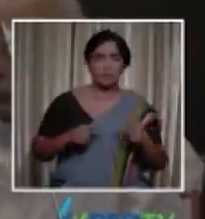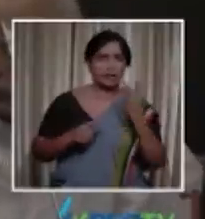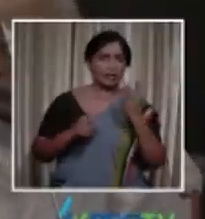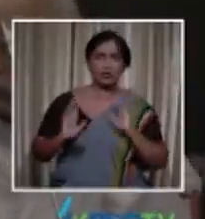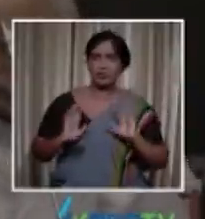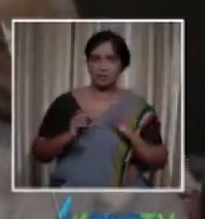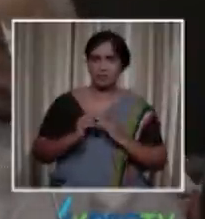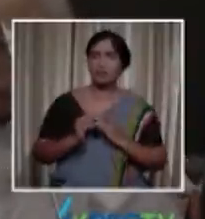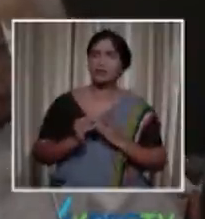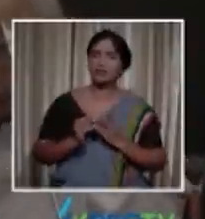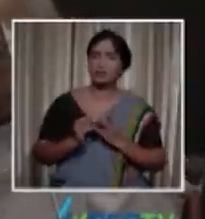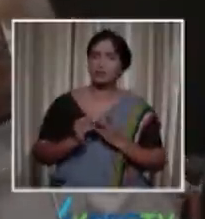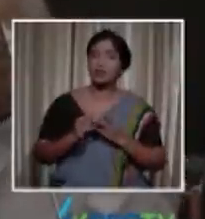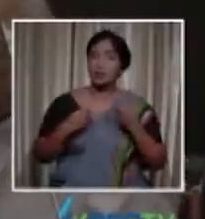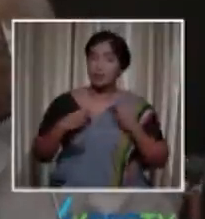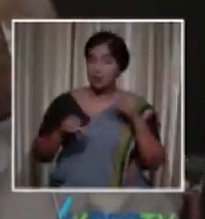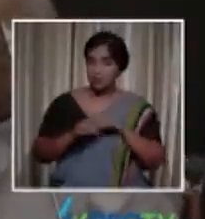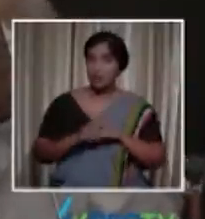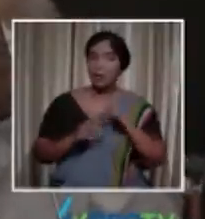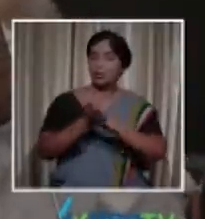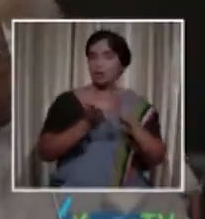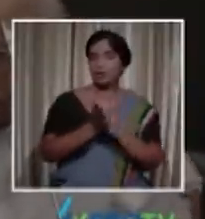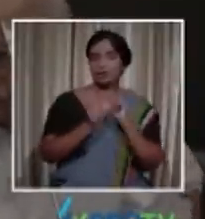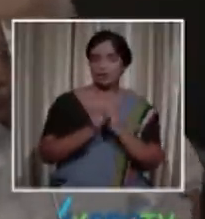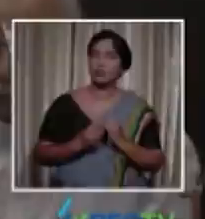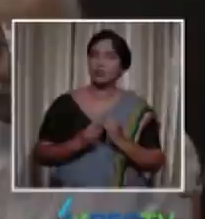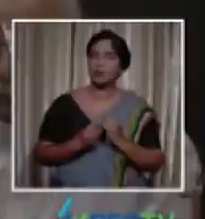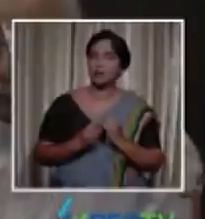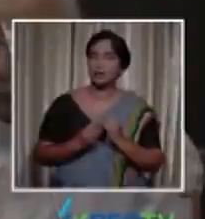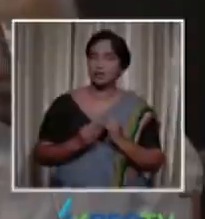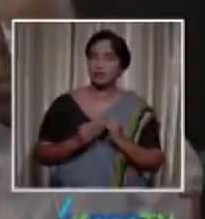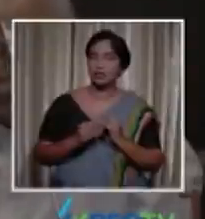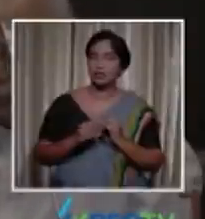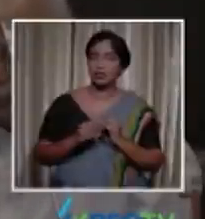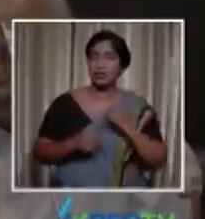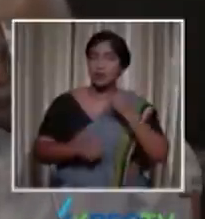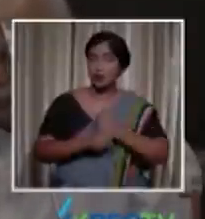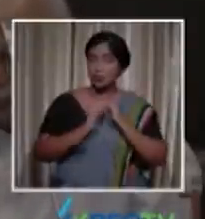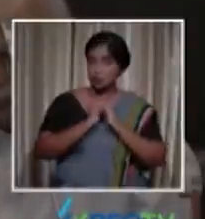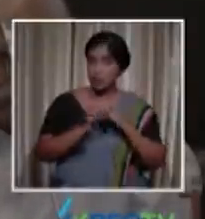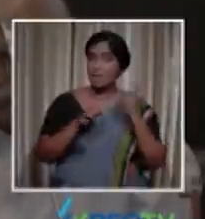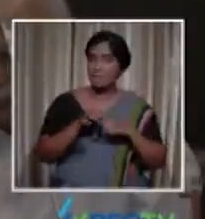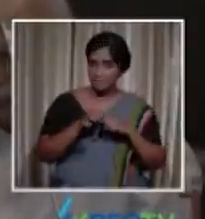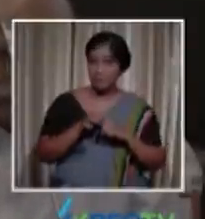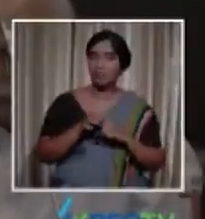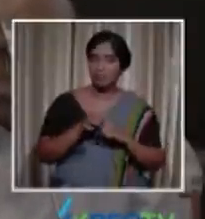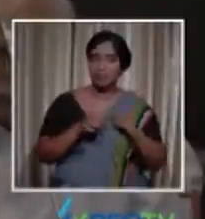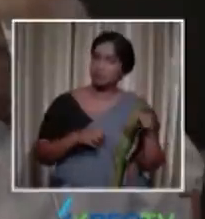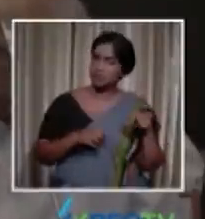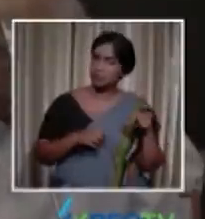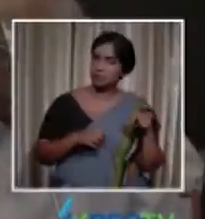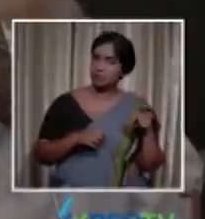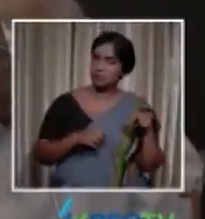නැහැ අපි මෙතෙන්ට ඇවිල්ලා තියෙන්නේ මිනිස්සුන්ට වැඩ කටයුතු කරන්න ජනතාවට රජයේ සේවකයන්ට ප්‍රශ්නයක් වුණොත් අපි කතා කරලා ඒ